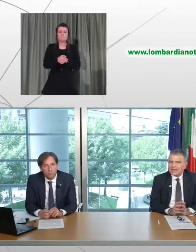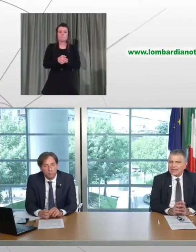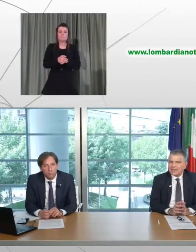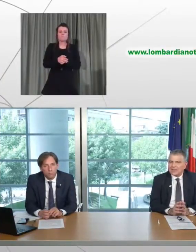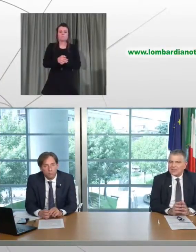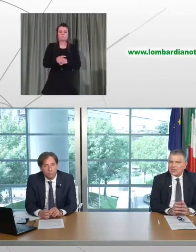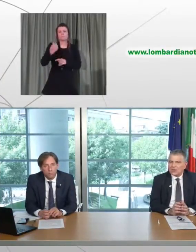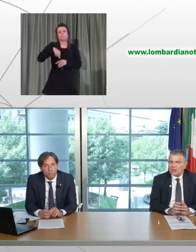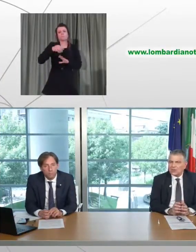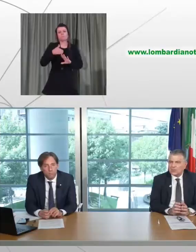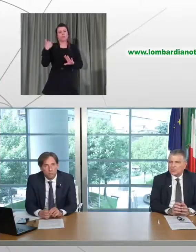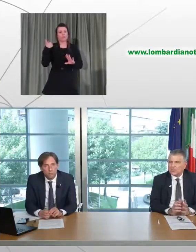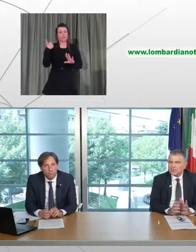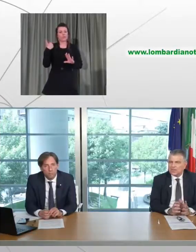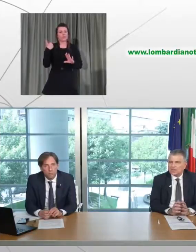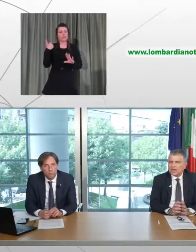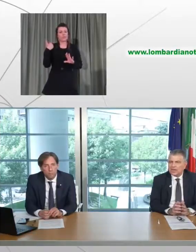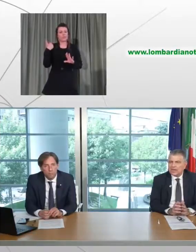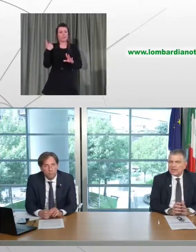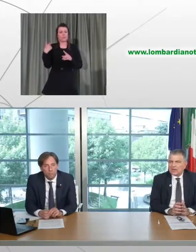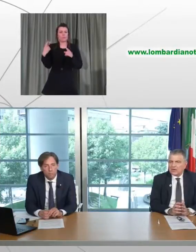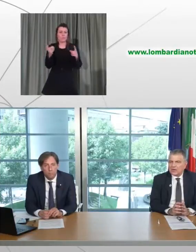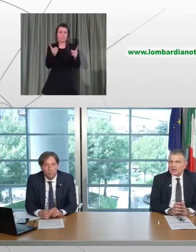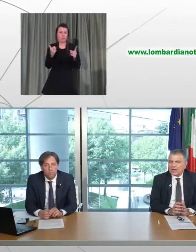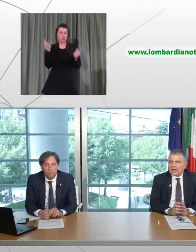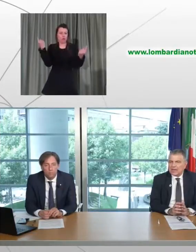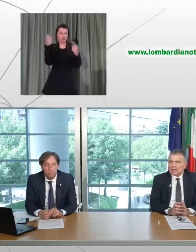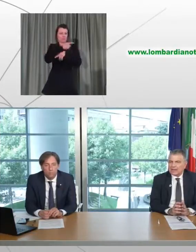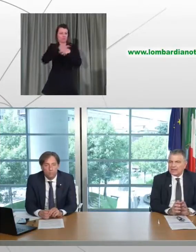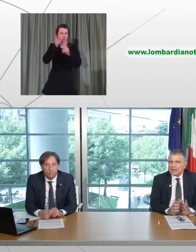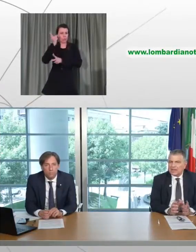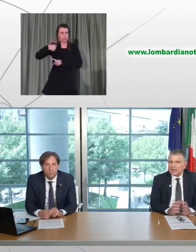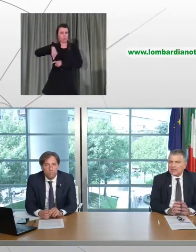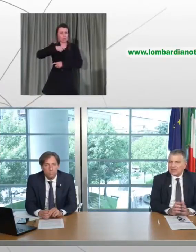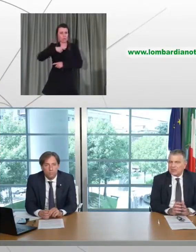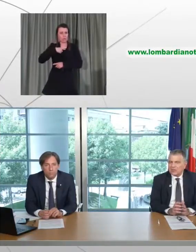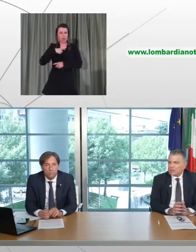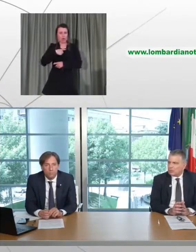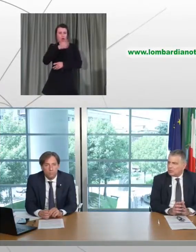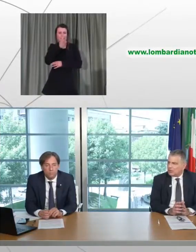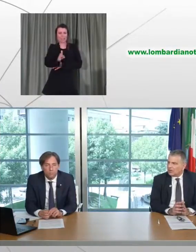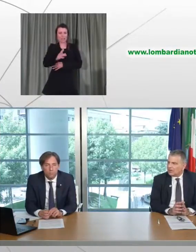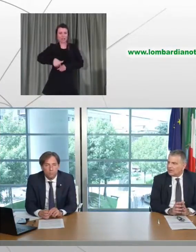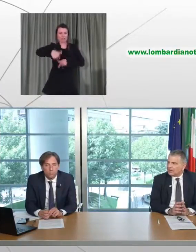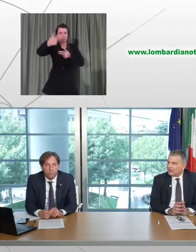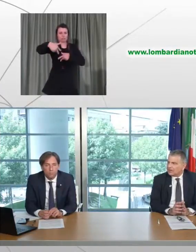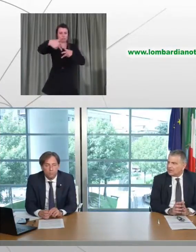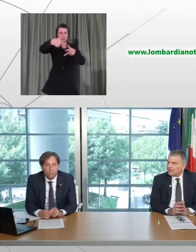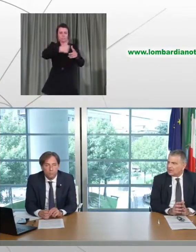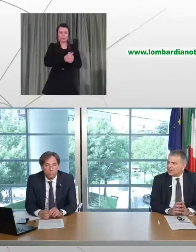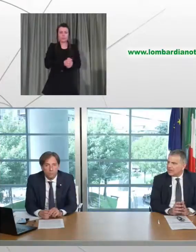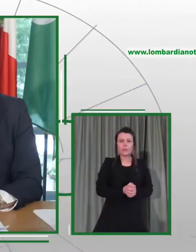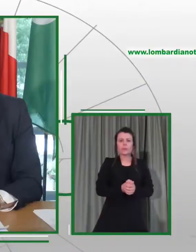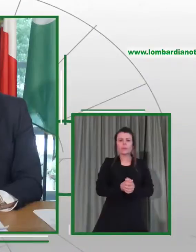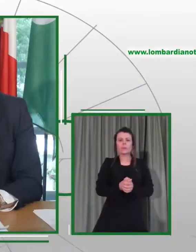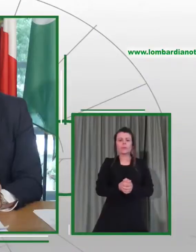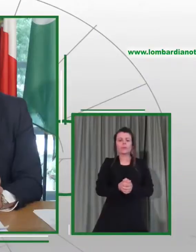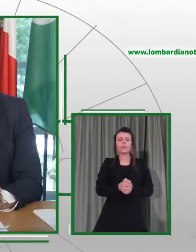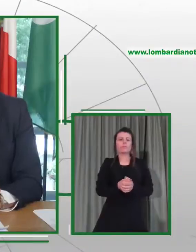nostre dirette nel periodo più difficile, quello della pandemia, quello in cui appunto era veramente